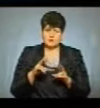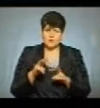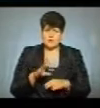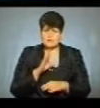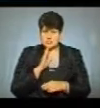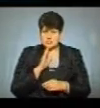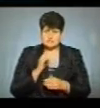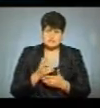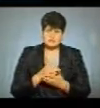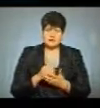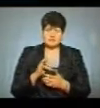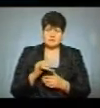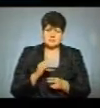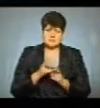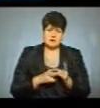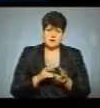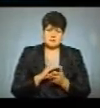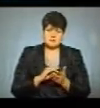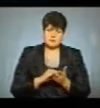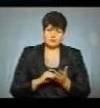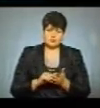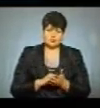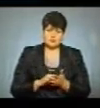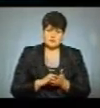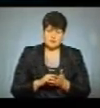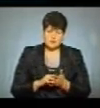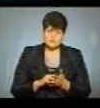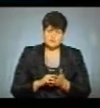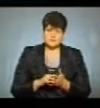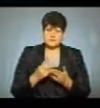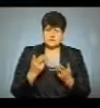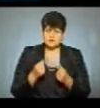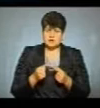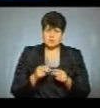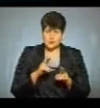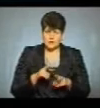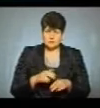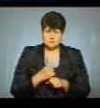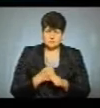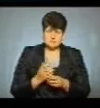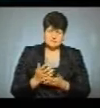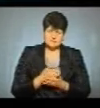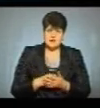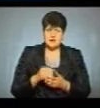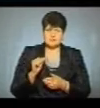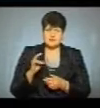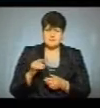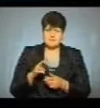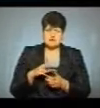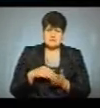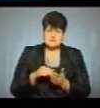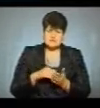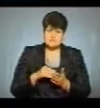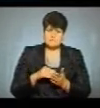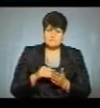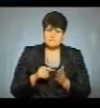жінку, зібрати анамнез, скарги, заповнити документацію, звичайно, огляд провести, забір аналізів, мазків, написати